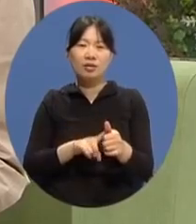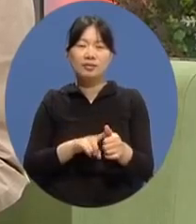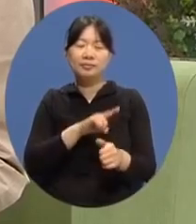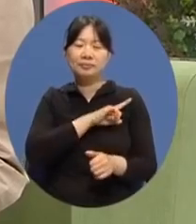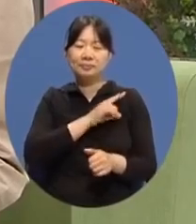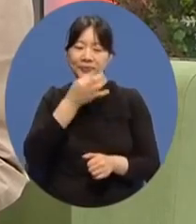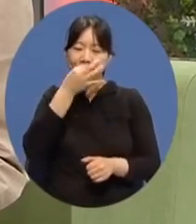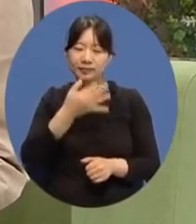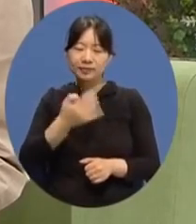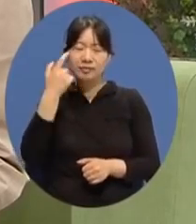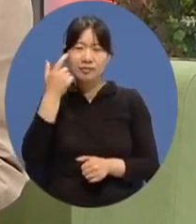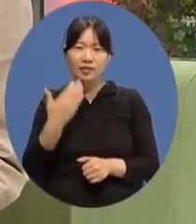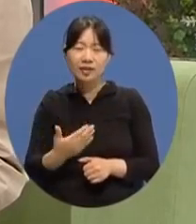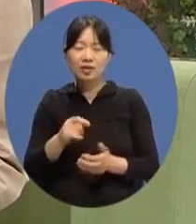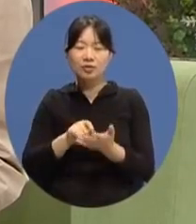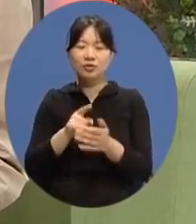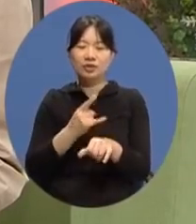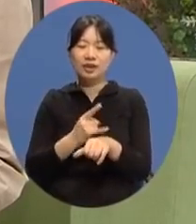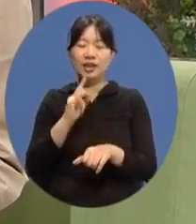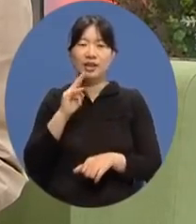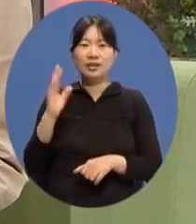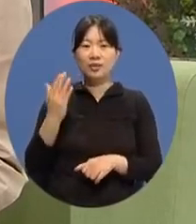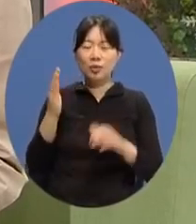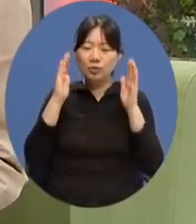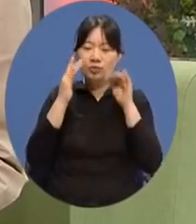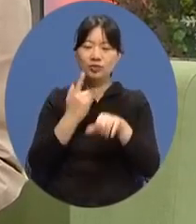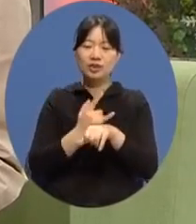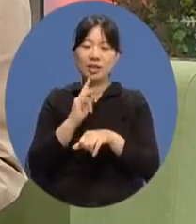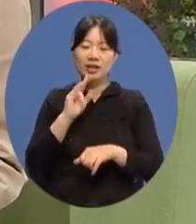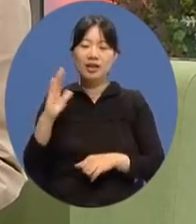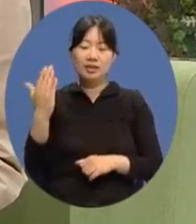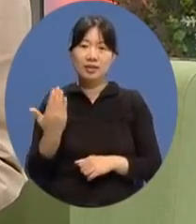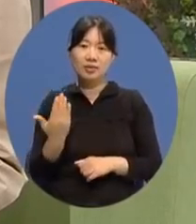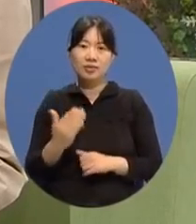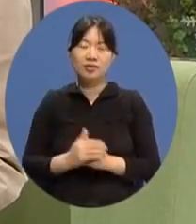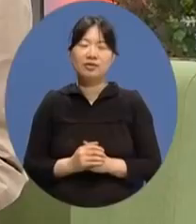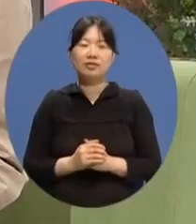가장 힘든 것 같아요? 축구도 해야 되고 공부도 해야 되고.